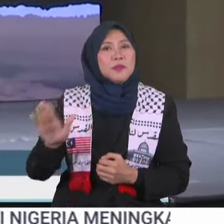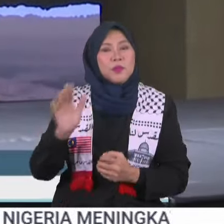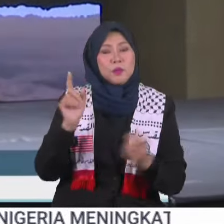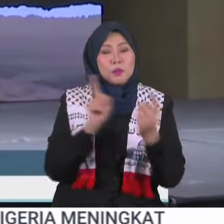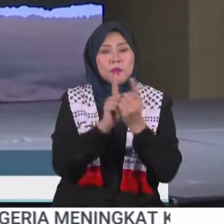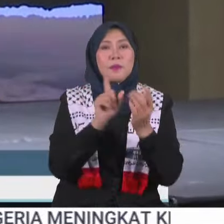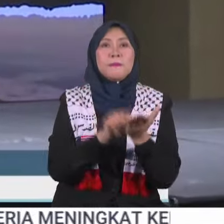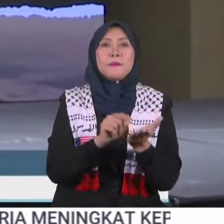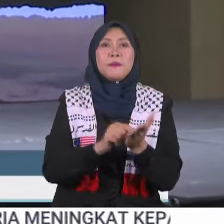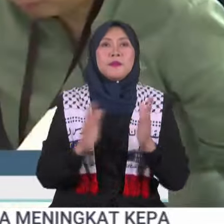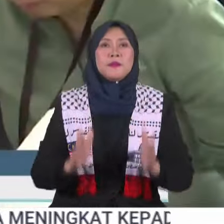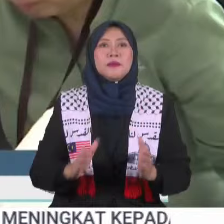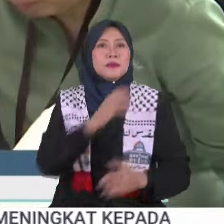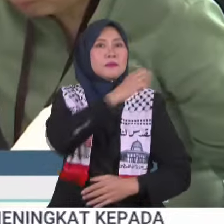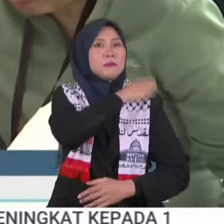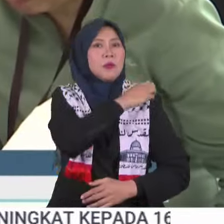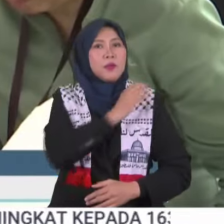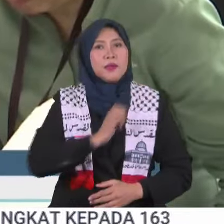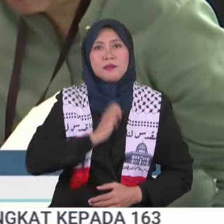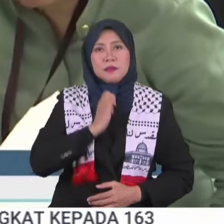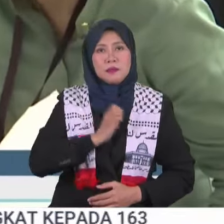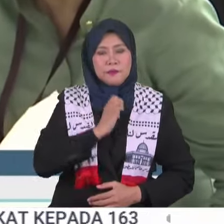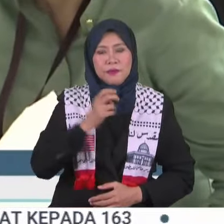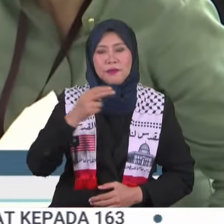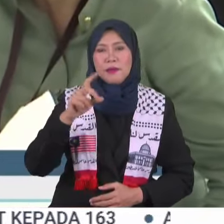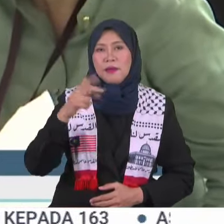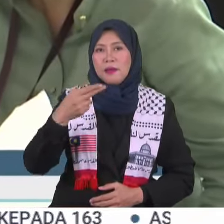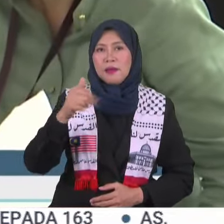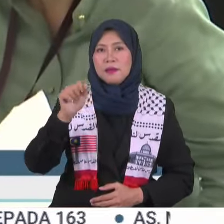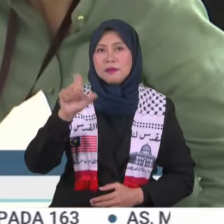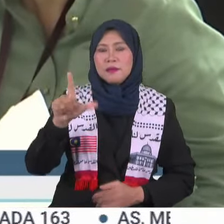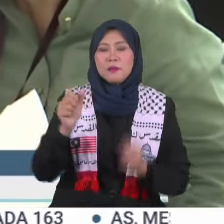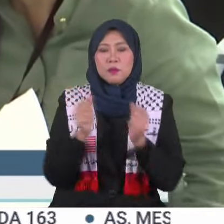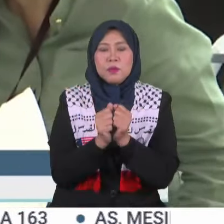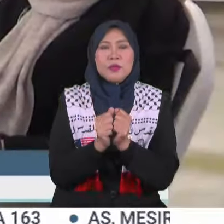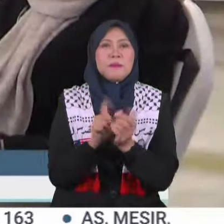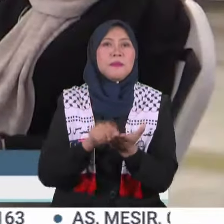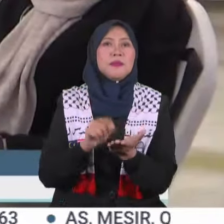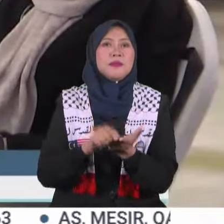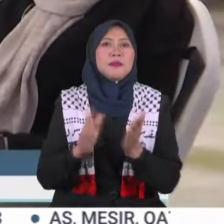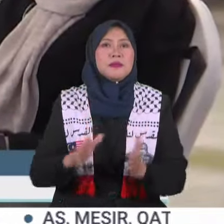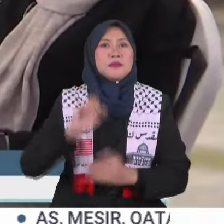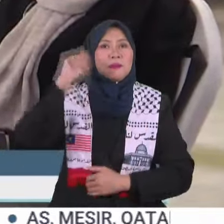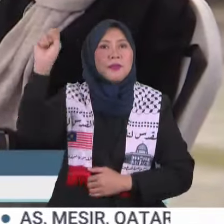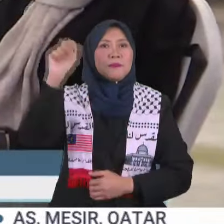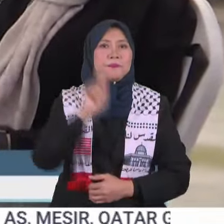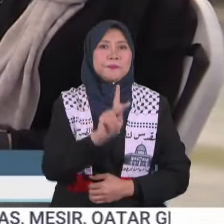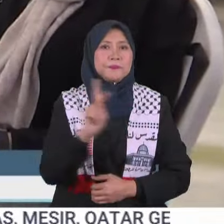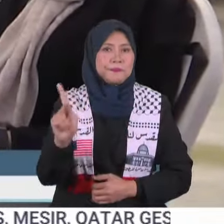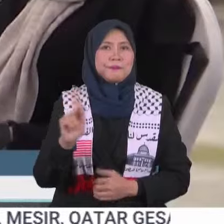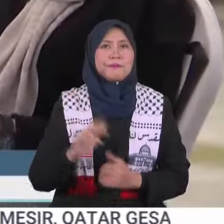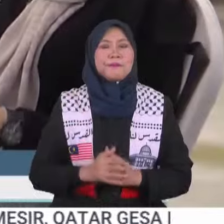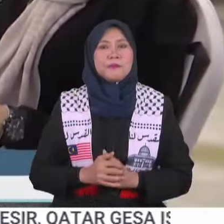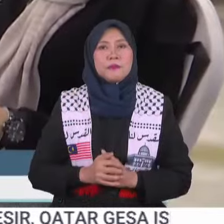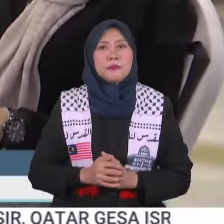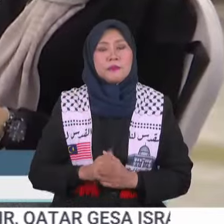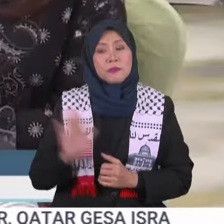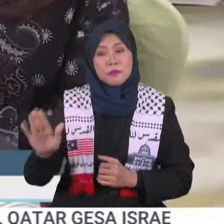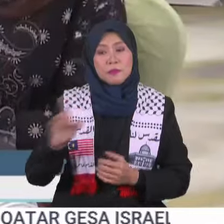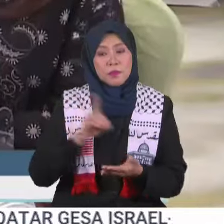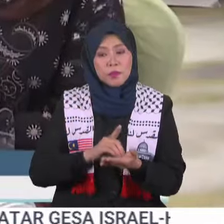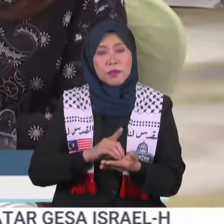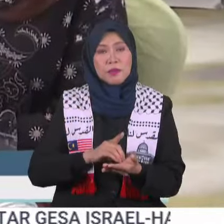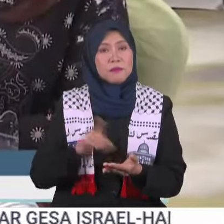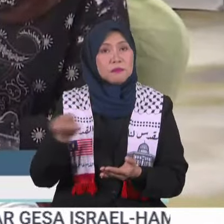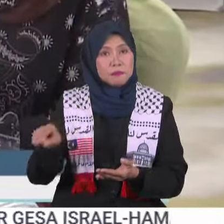selepas Majlis Haiti Ketua Pegawai Eksekutif Hasil bersama media Sabah di Kota Kinabalu. Mengulas lanjut, Datuk Dr.